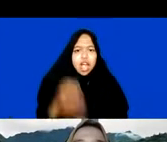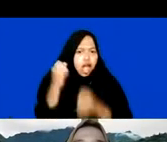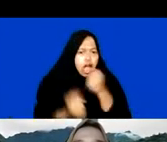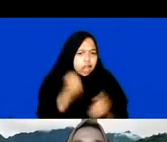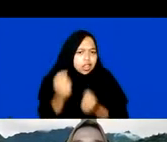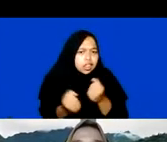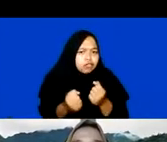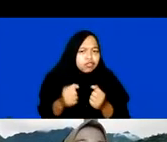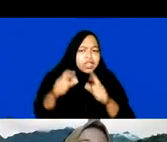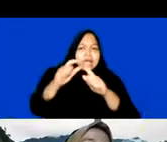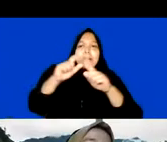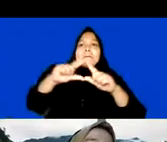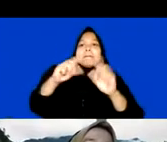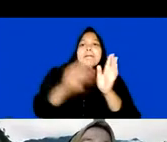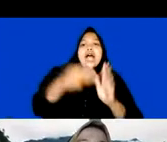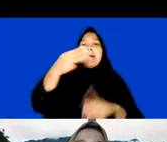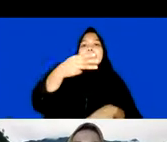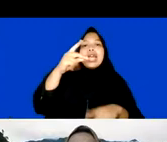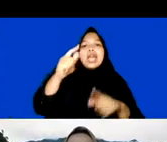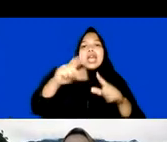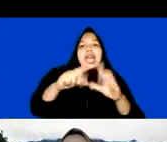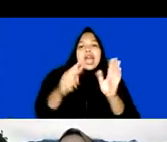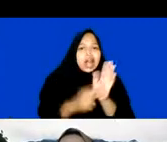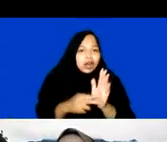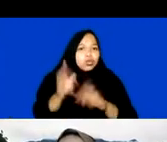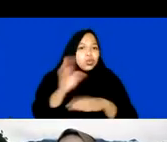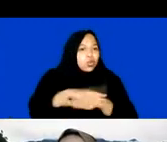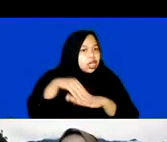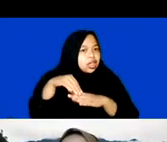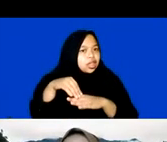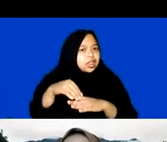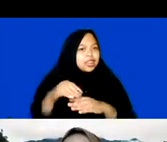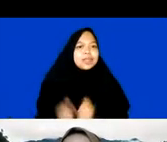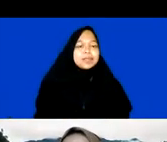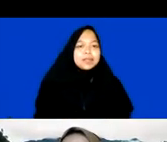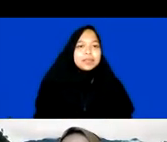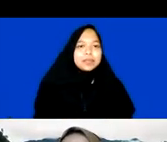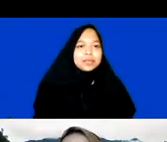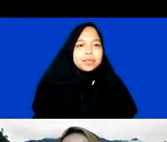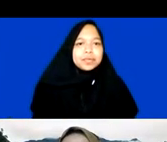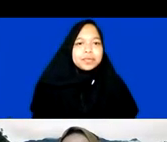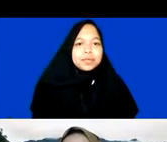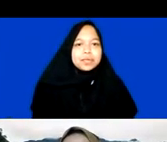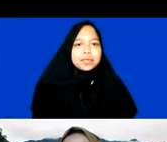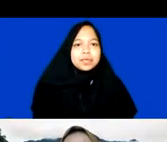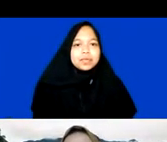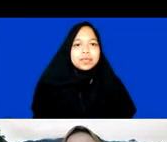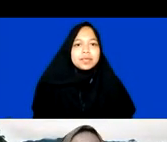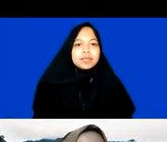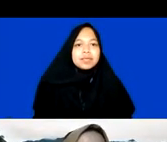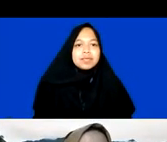pameran, selain pameran seni lukis tadi, kulit juga ya Mas ya? Ini pernah menginginkan karya.